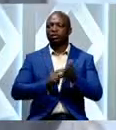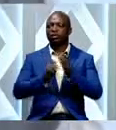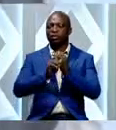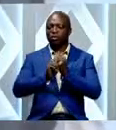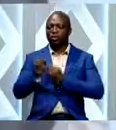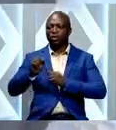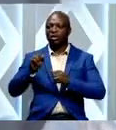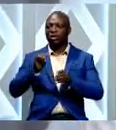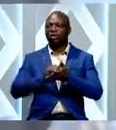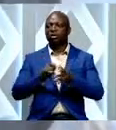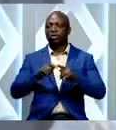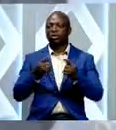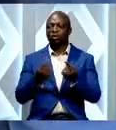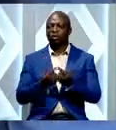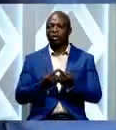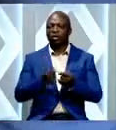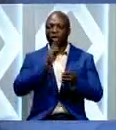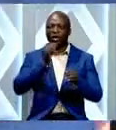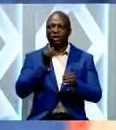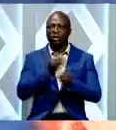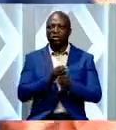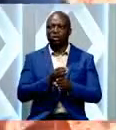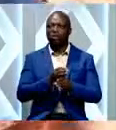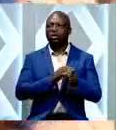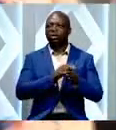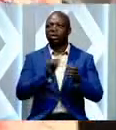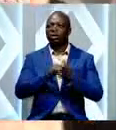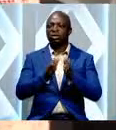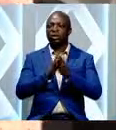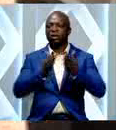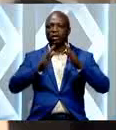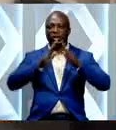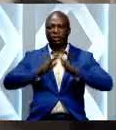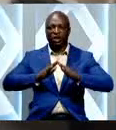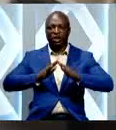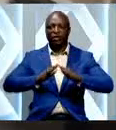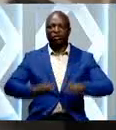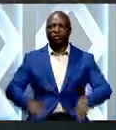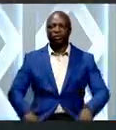éditions Harmattan. Il est disponible dans la librairie.